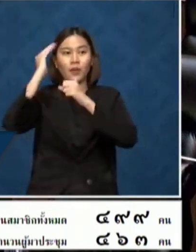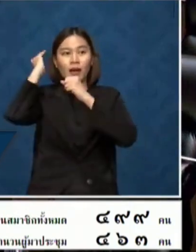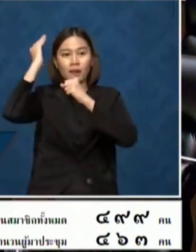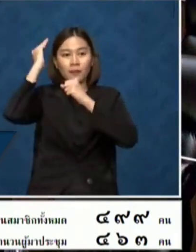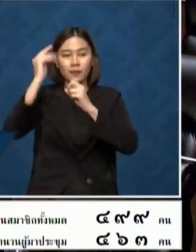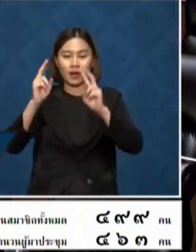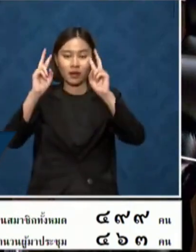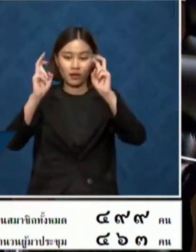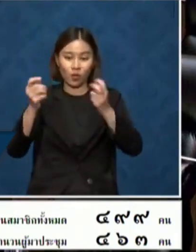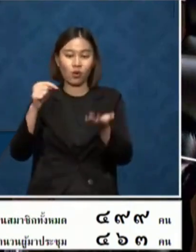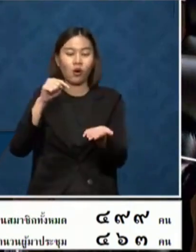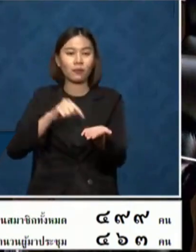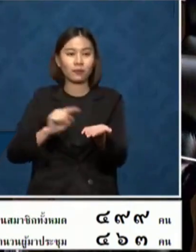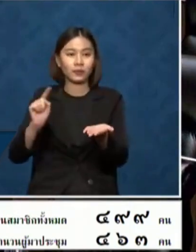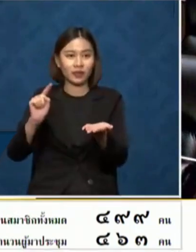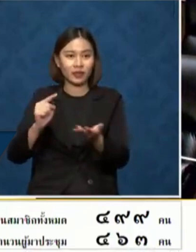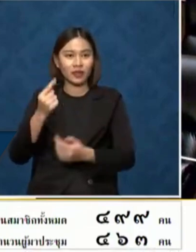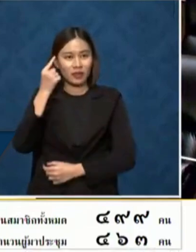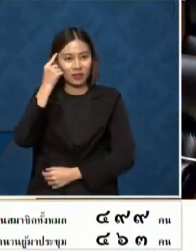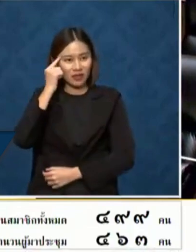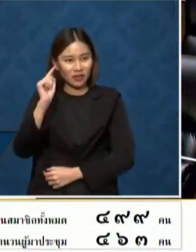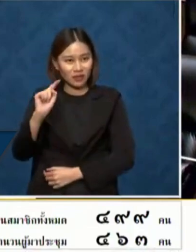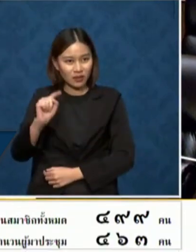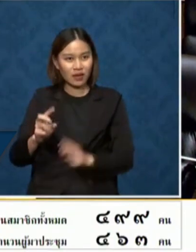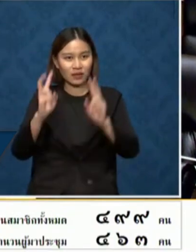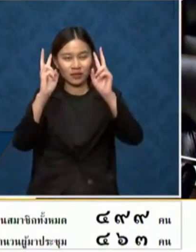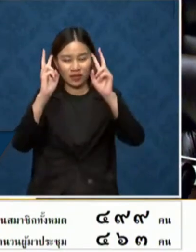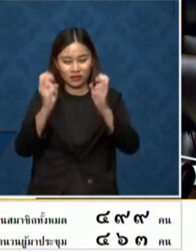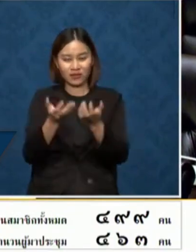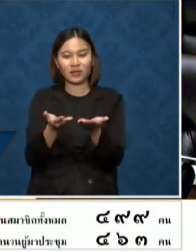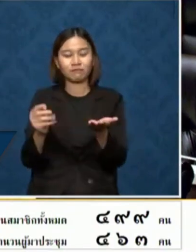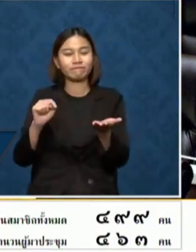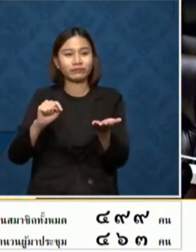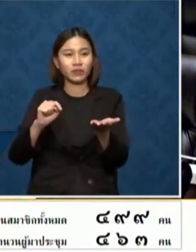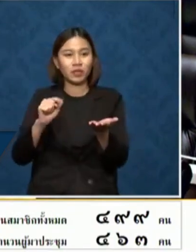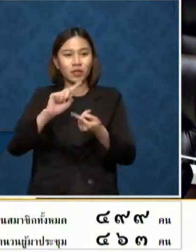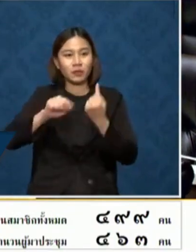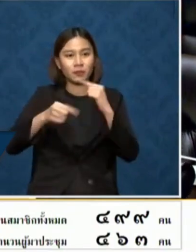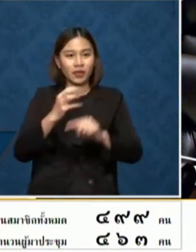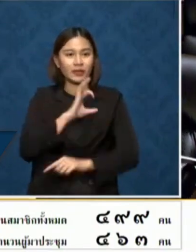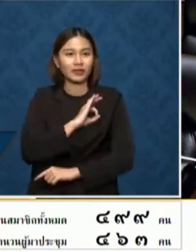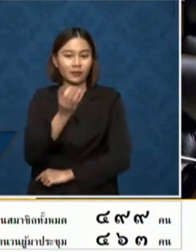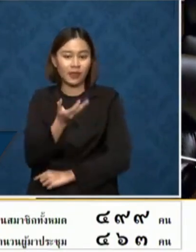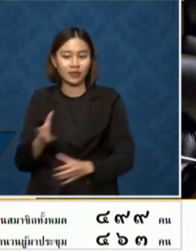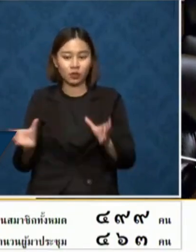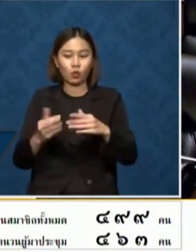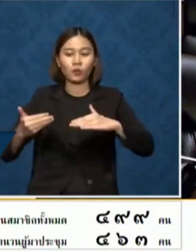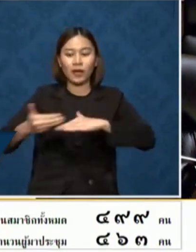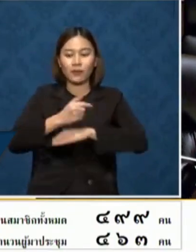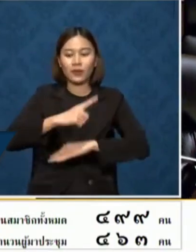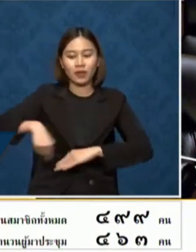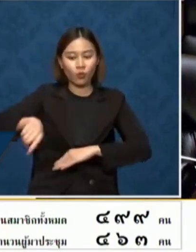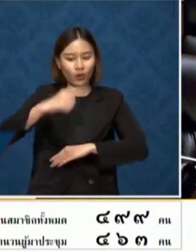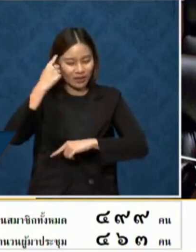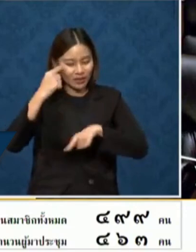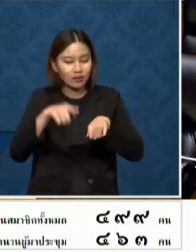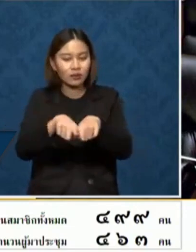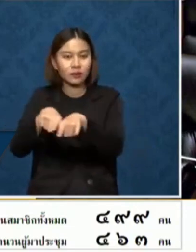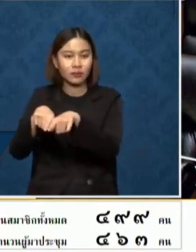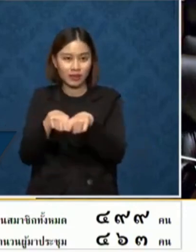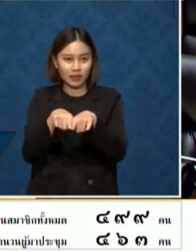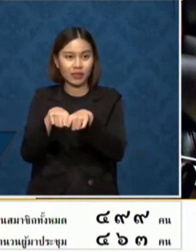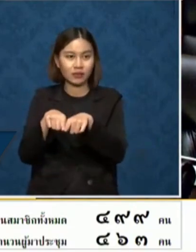ยตินี้น่าจะเป็นหนึในไม่กี่ยติที่เพื่อนๆสมาชิกทุกๆพรเห็นตรง